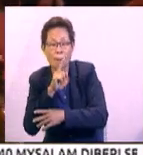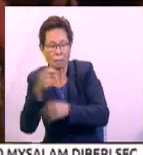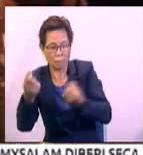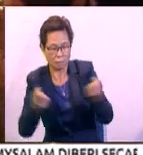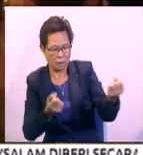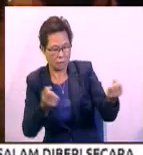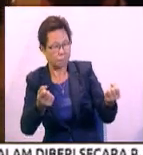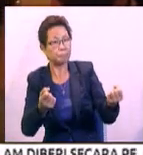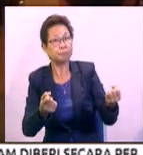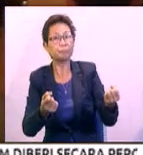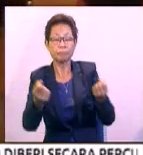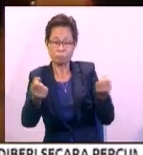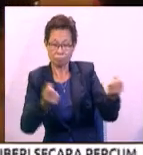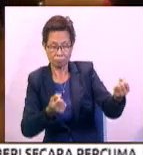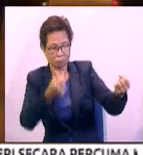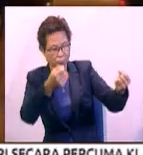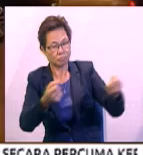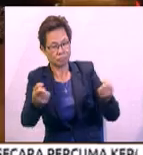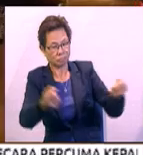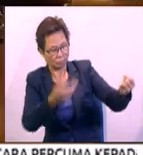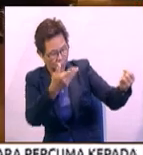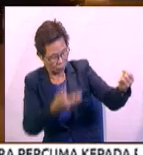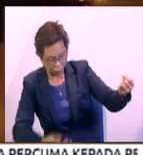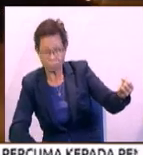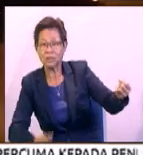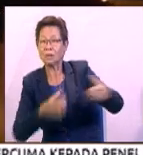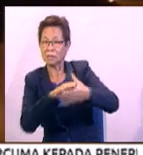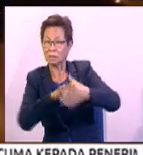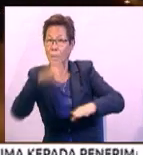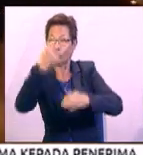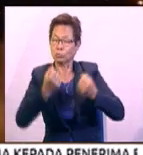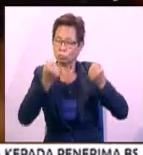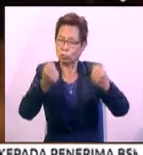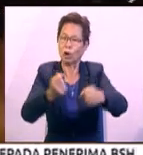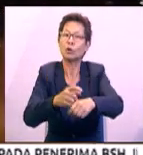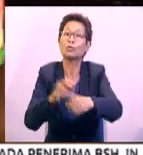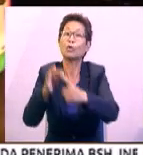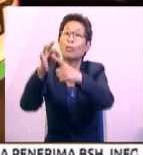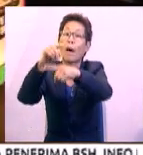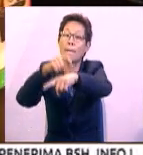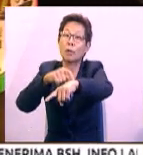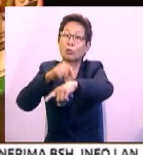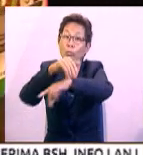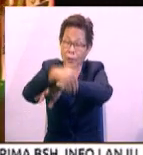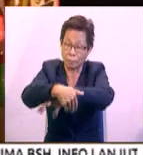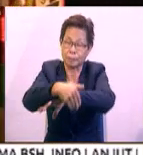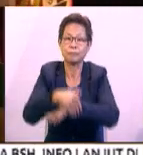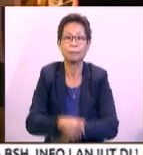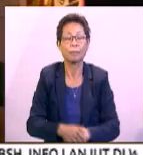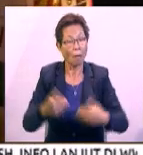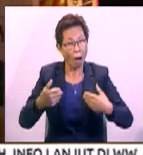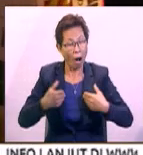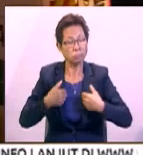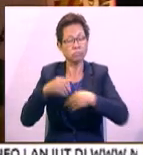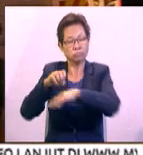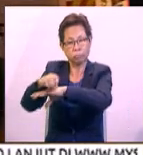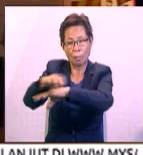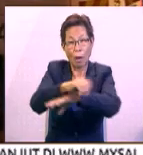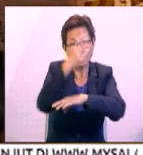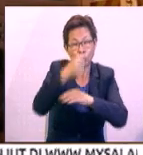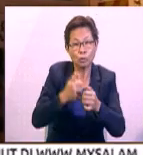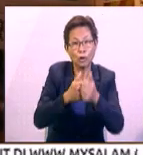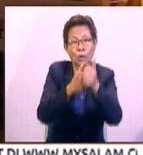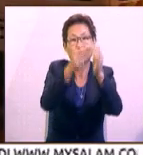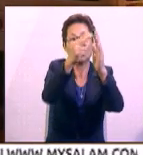kenderaan anda dalam keadaan selamat untuk digunakan terutamanya pada waktu malam. Dan anda juga disihatkan untuk